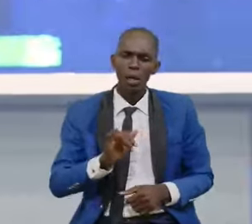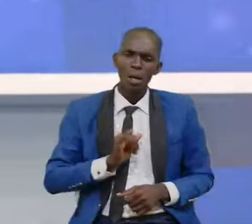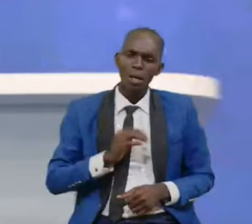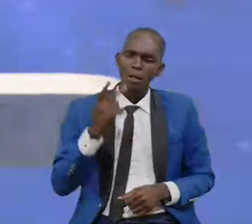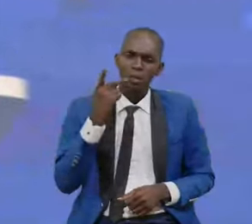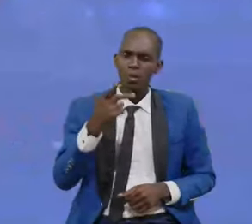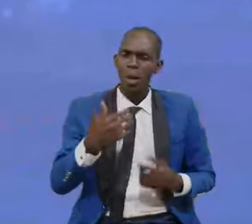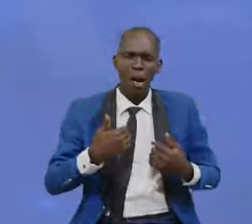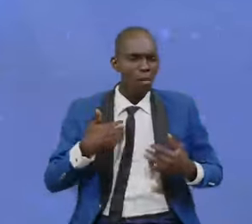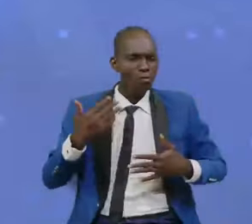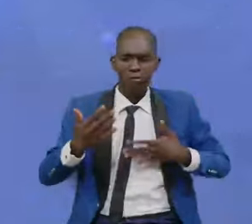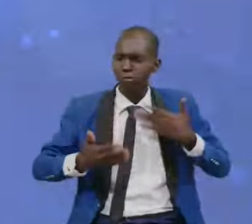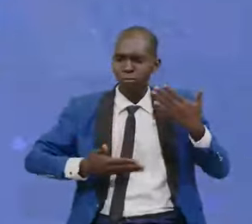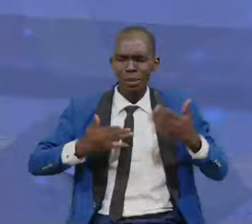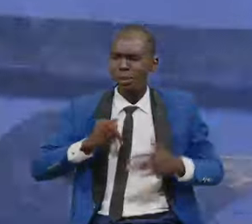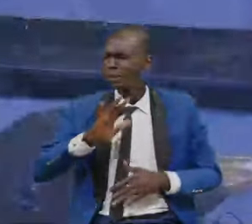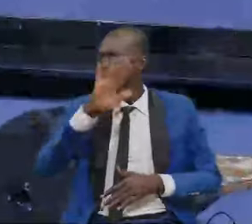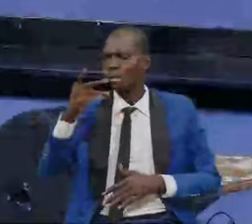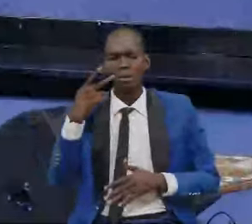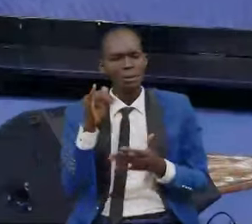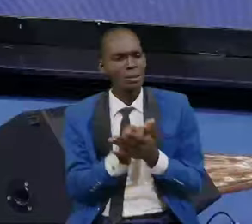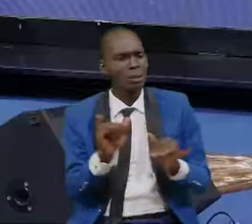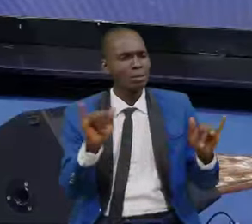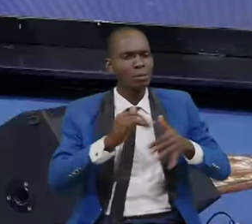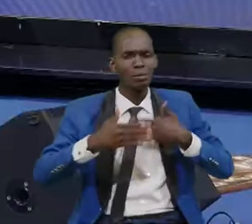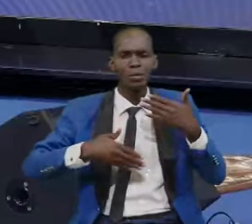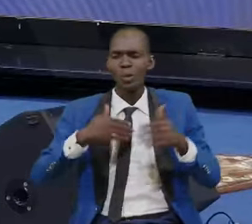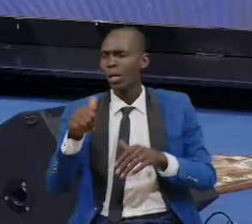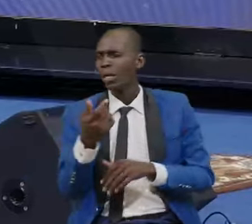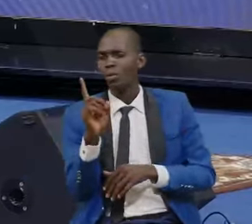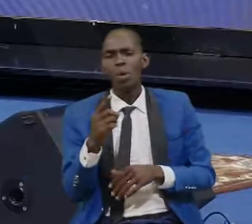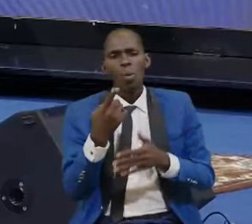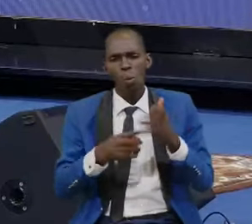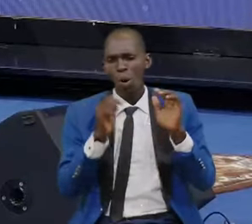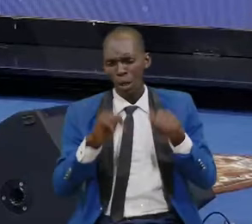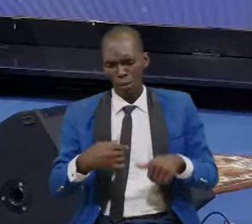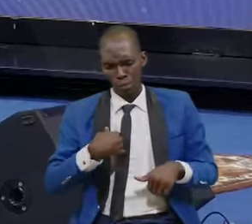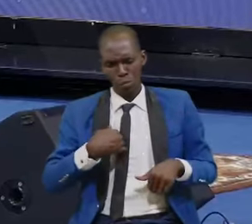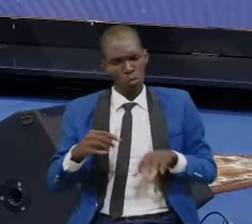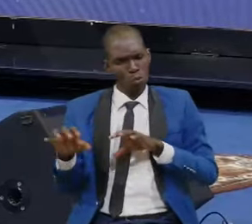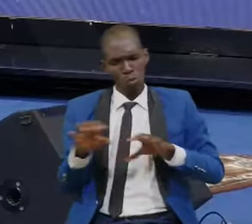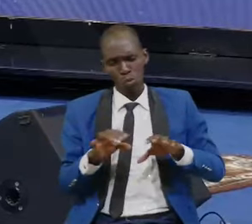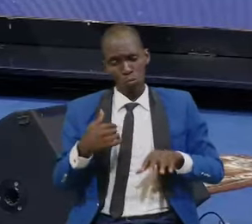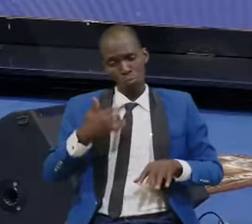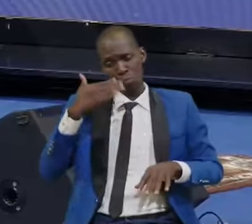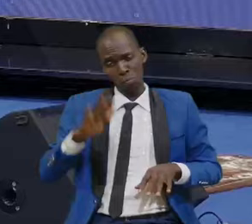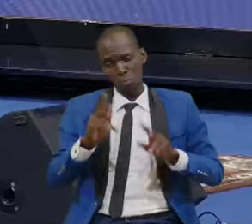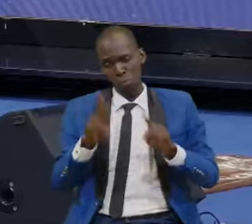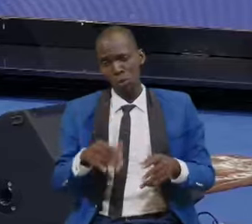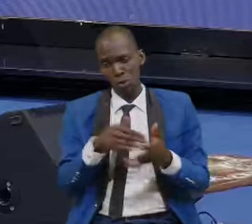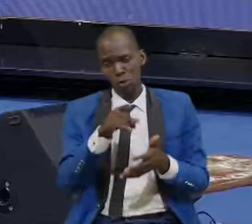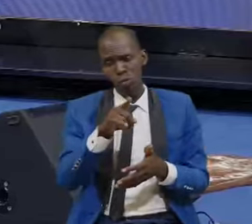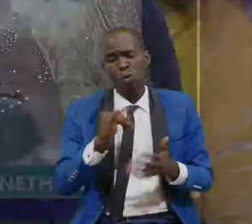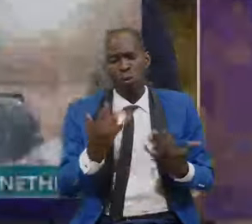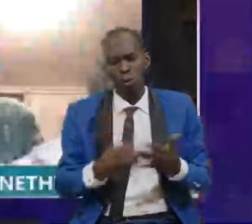de joie dans ta vie que je n'ai jamais vu nulle part ailleurs. Qu'est-ce que je dois faire pour avoir la joie du salut comme